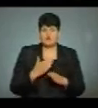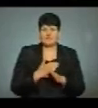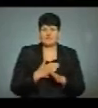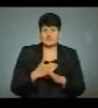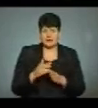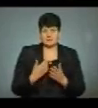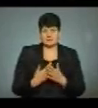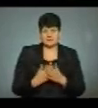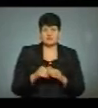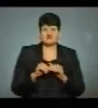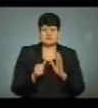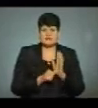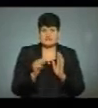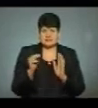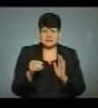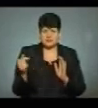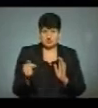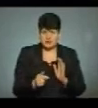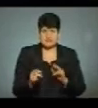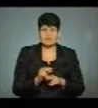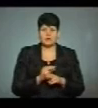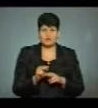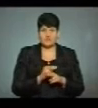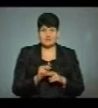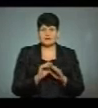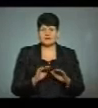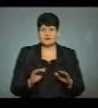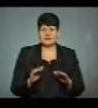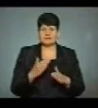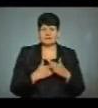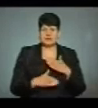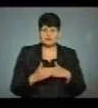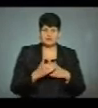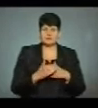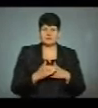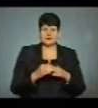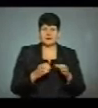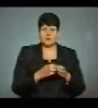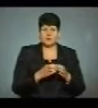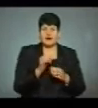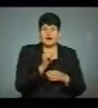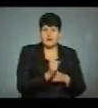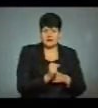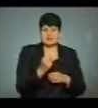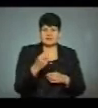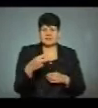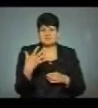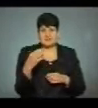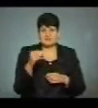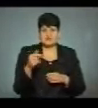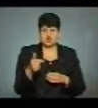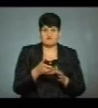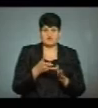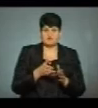виділяється в середньому 16 тисяч гривень, на лікування дитини з інвалідністю підгрупи А виділяється 25 тисяч